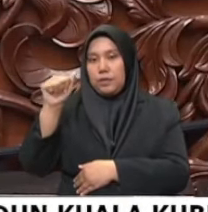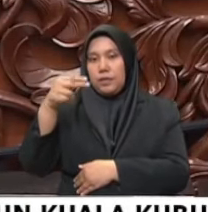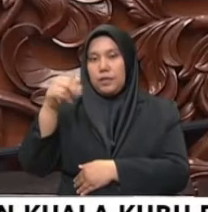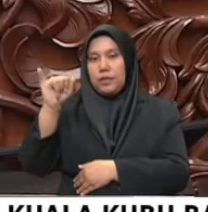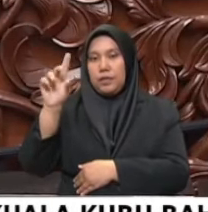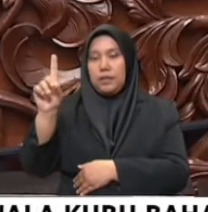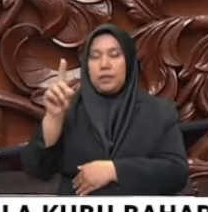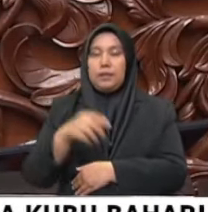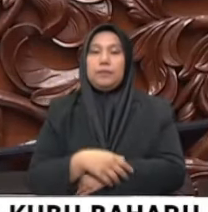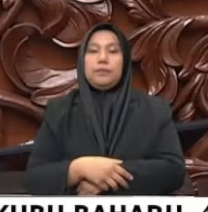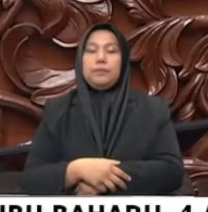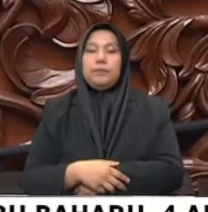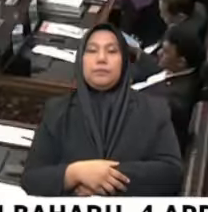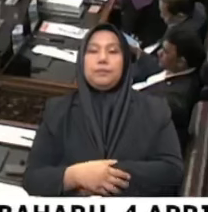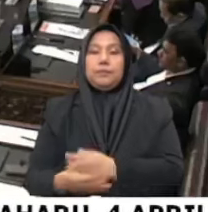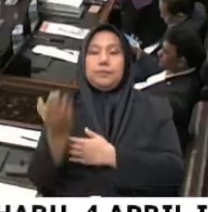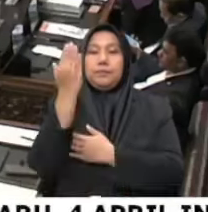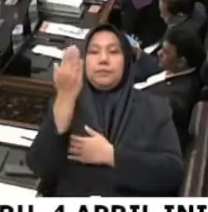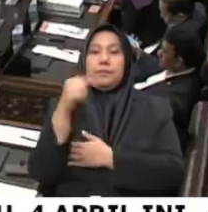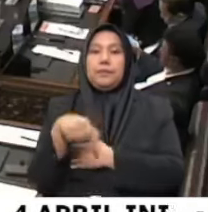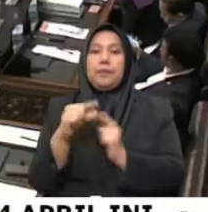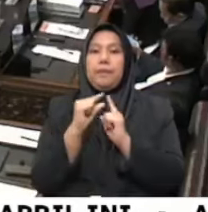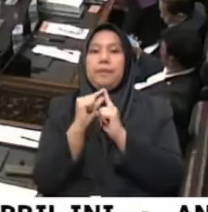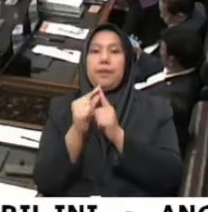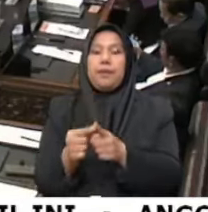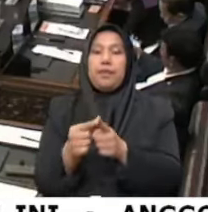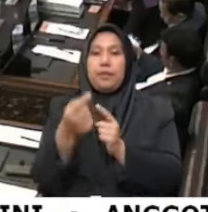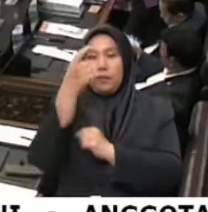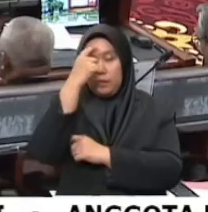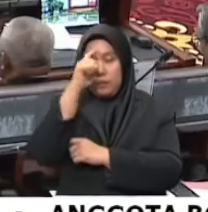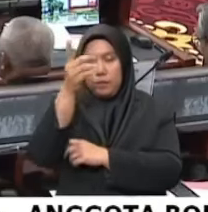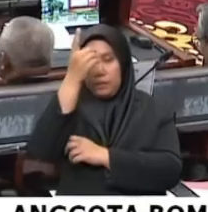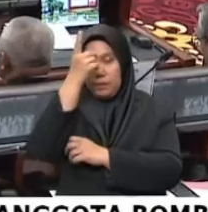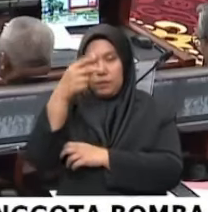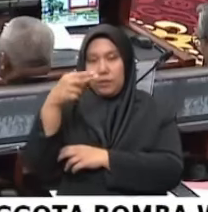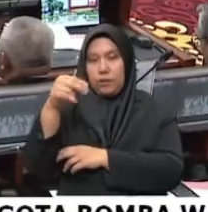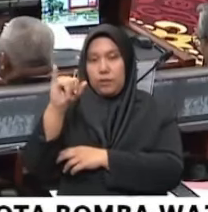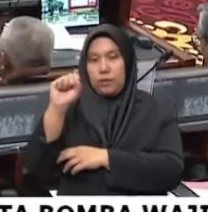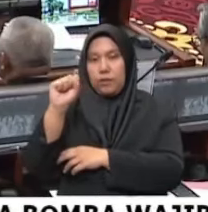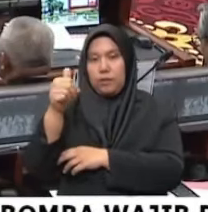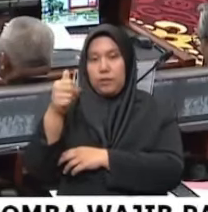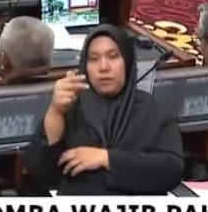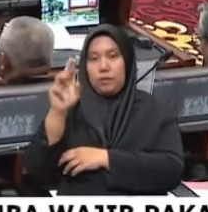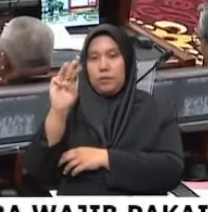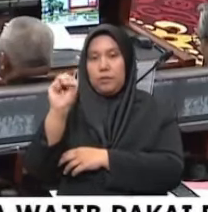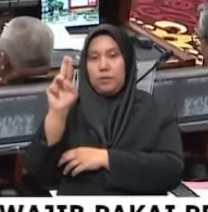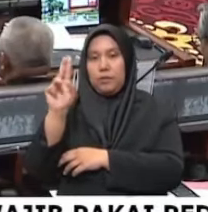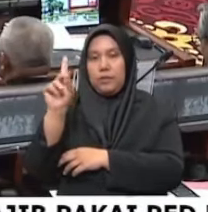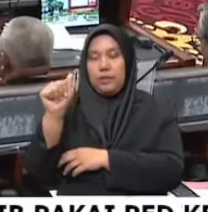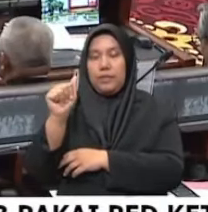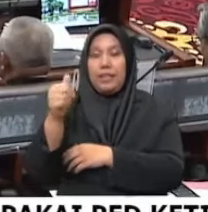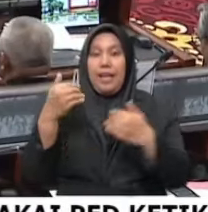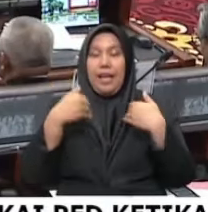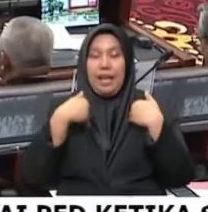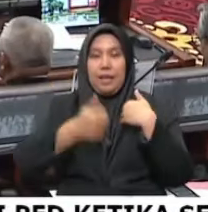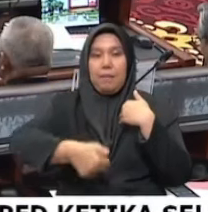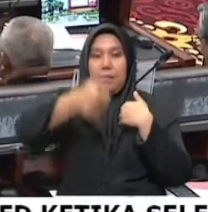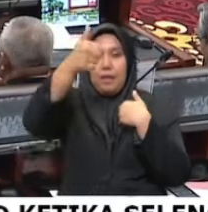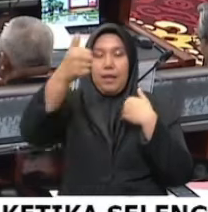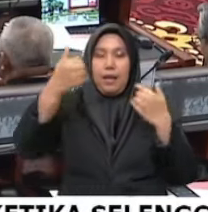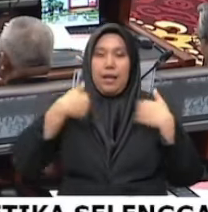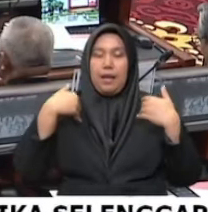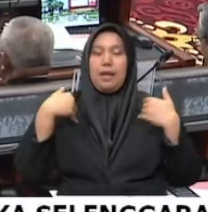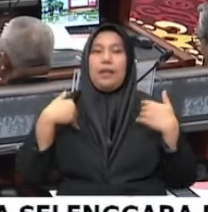Pagi-pagi ini saya pantun untuk Datuk Muhammad Isamuddin. Ada menang, ada kalah. Syarat